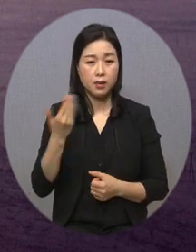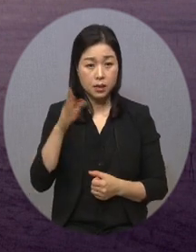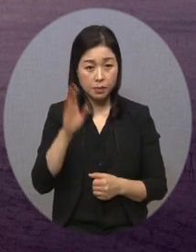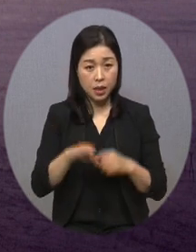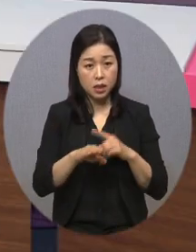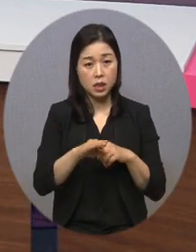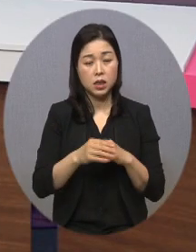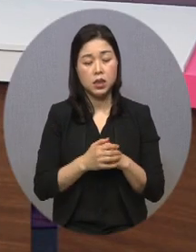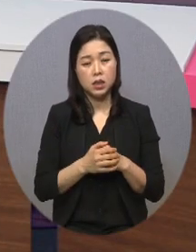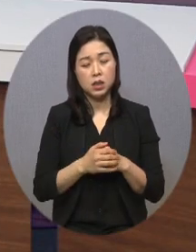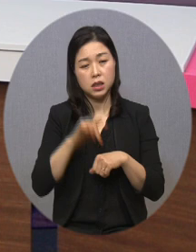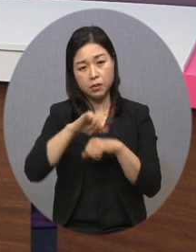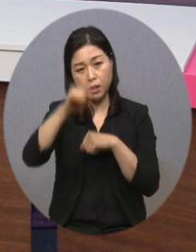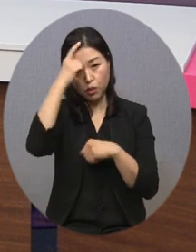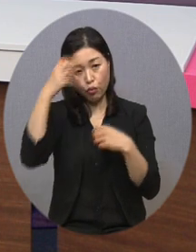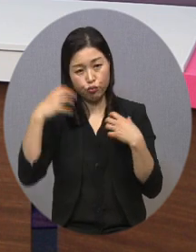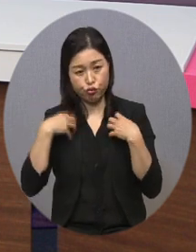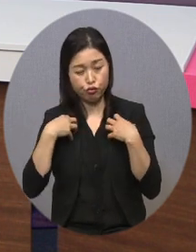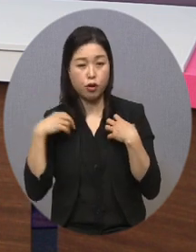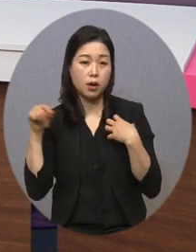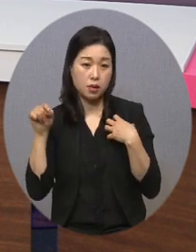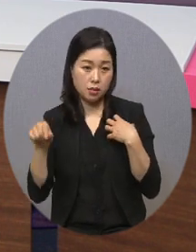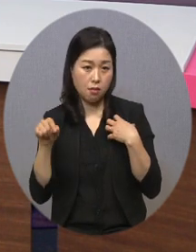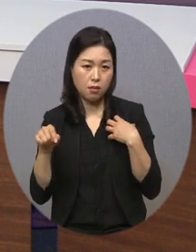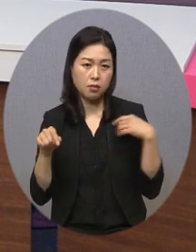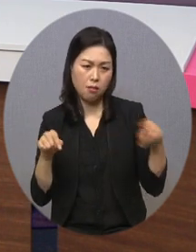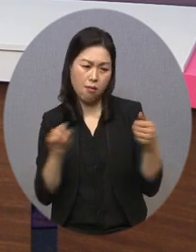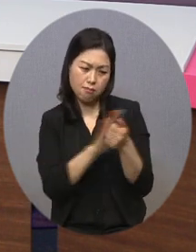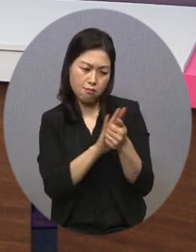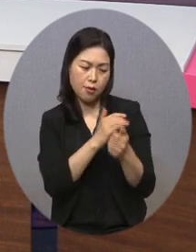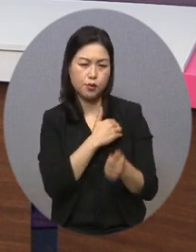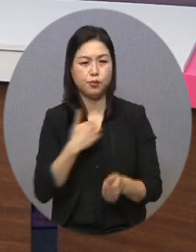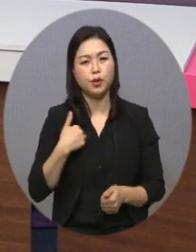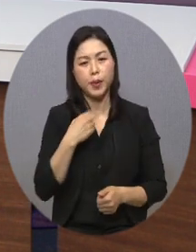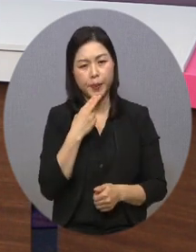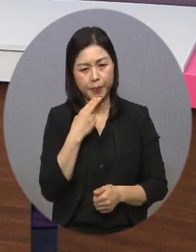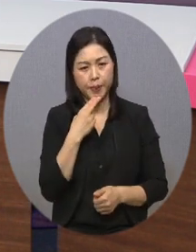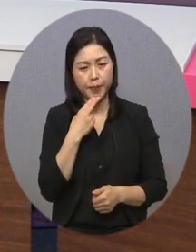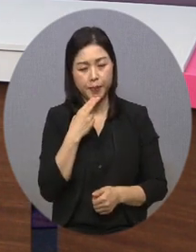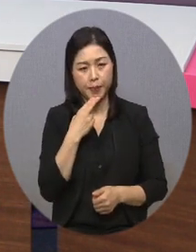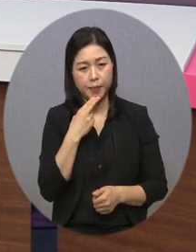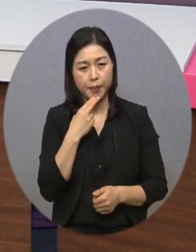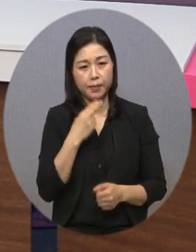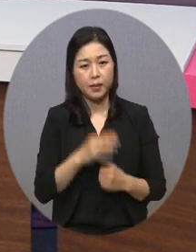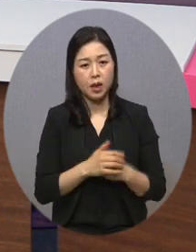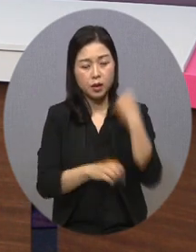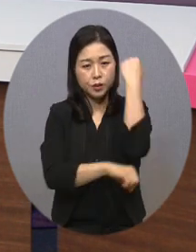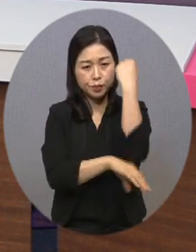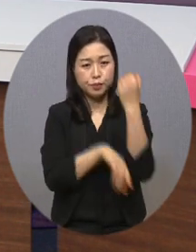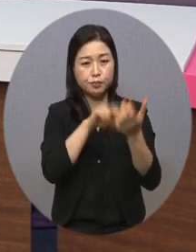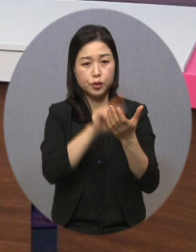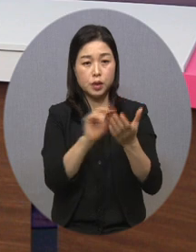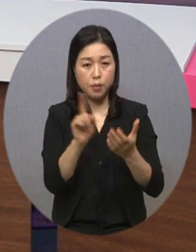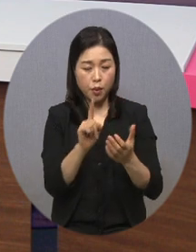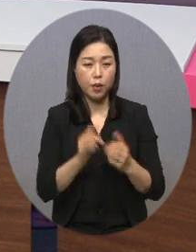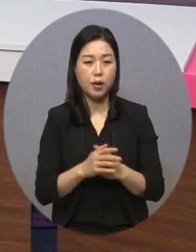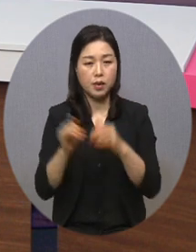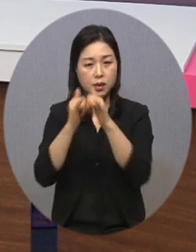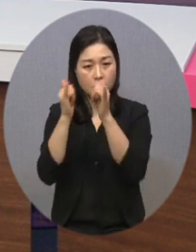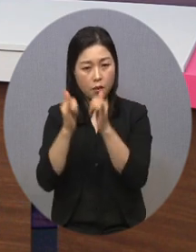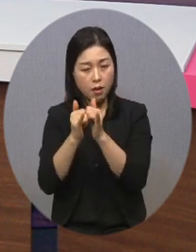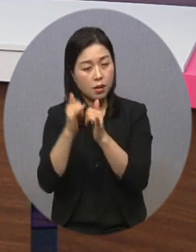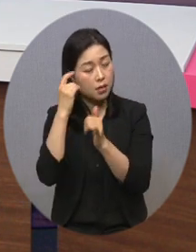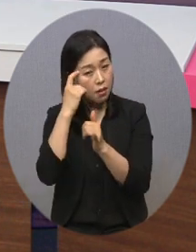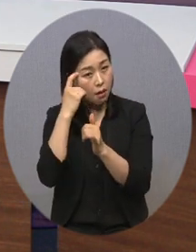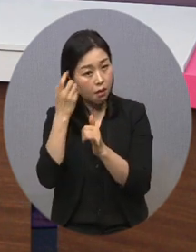우리 지방정부에서는 충분하게 대우를 못 해주는 게 사실이고요. 근데 근본적인 문제는 사회적